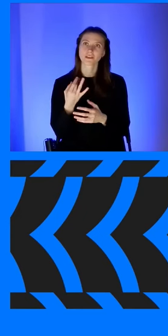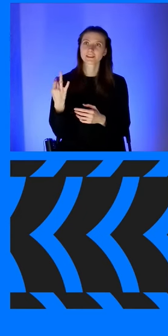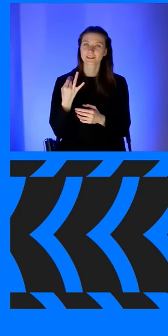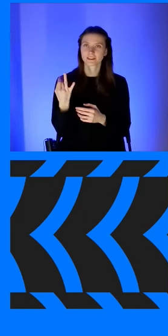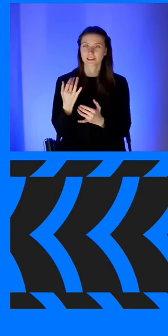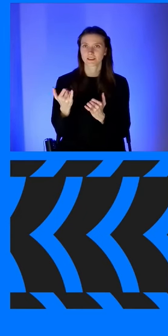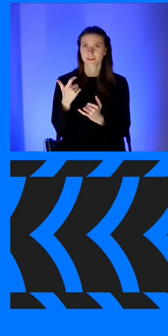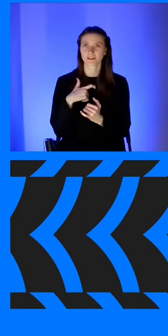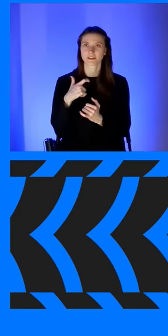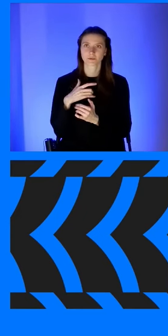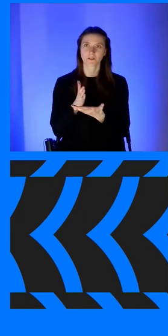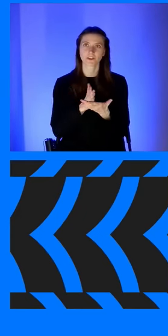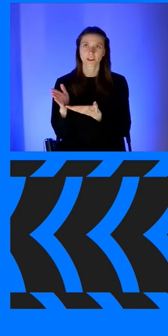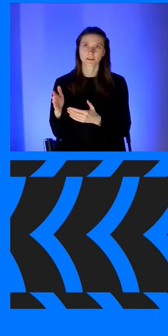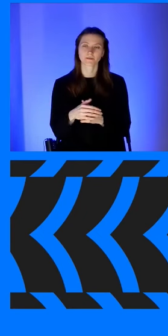профит.